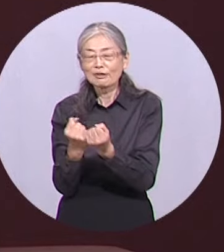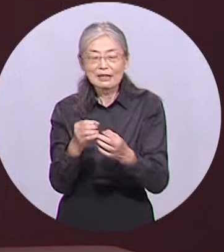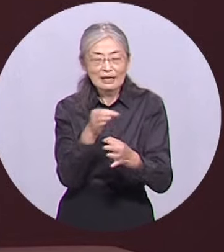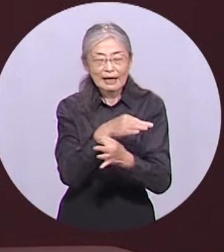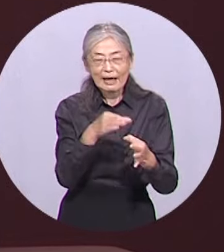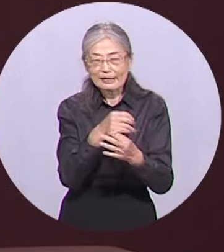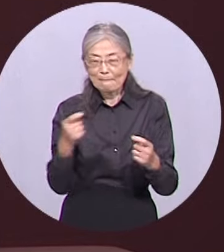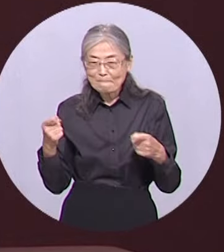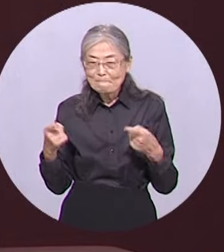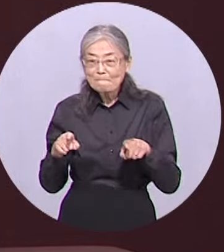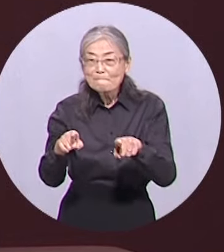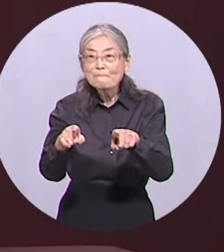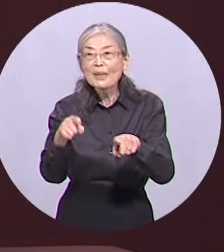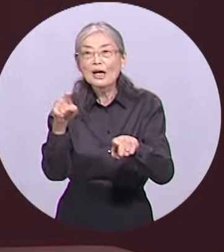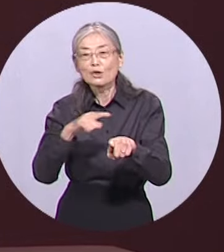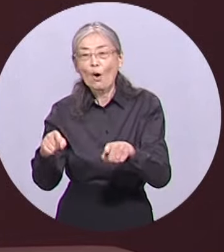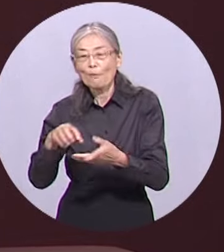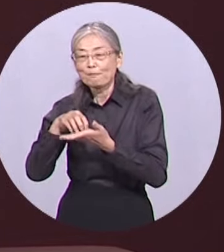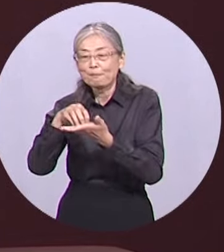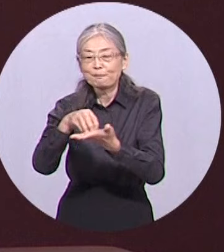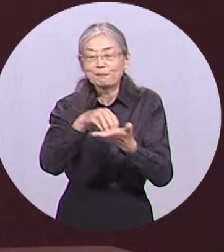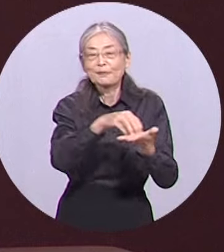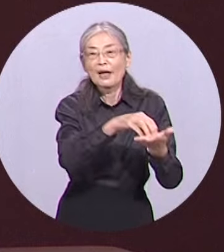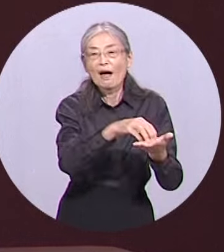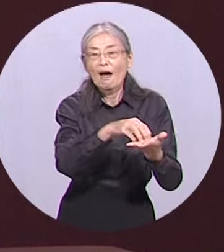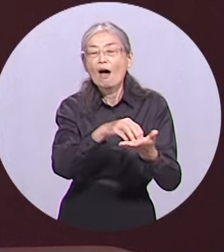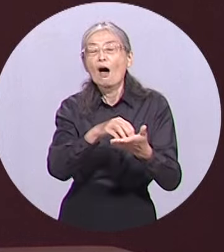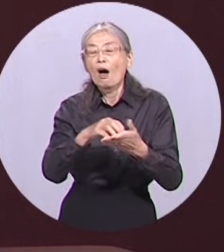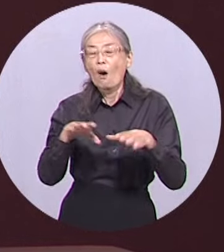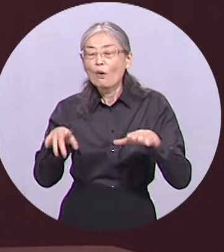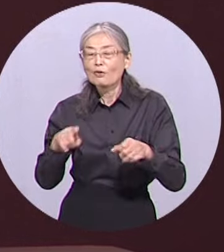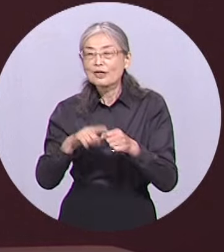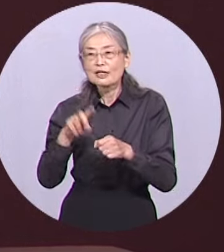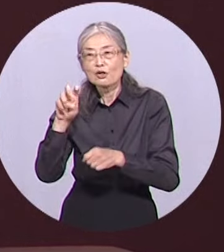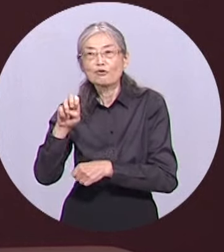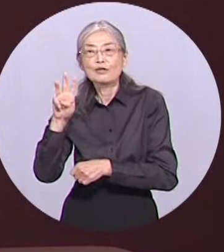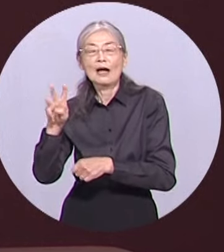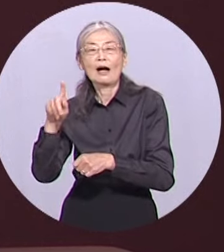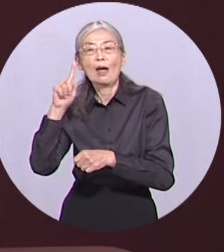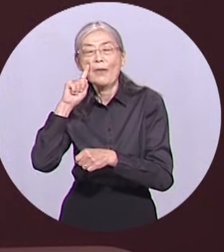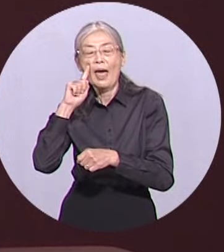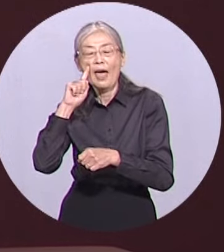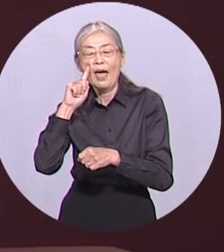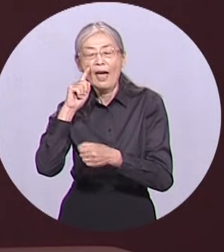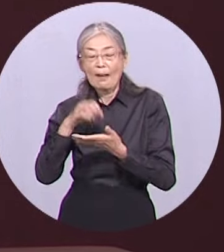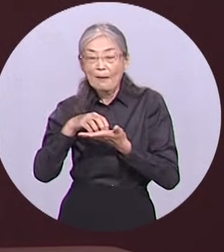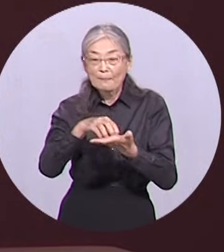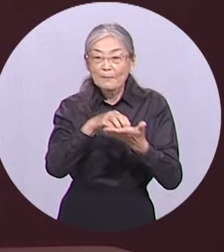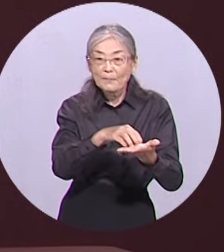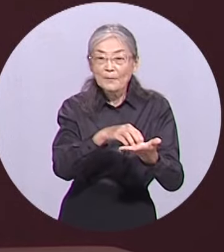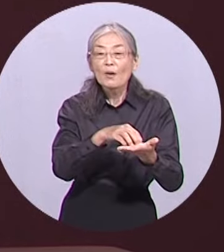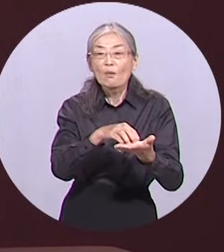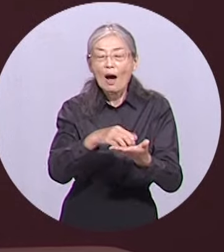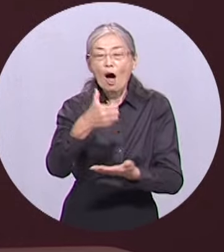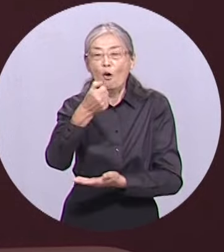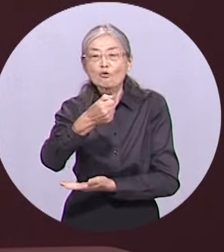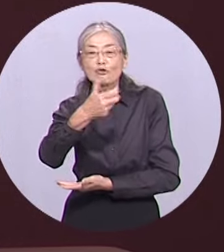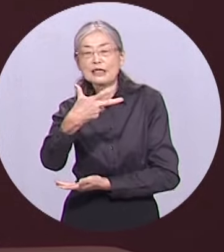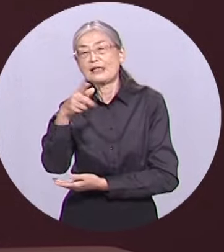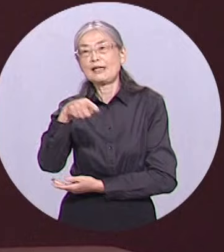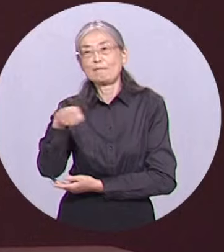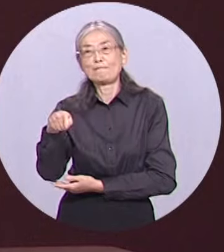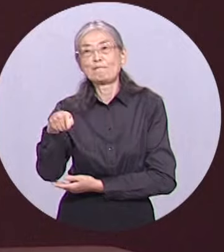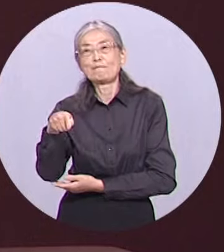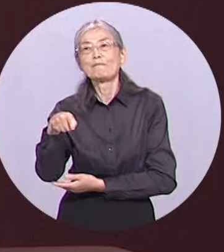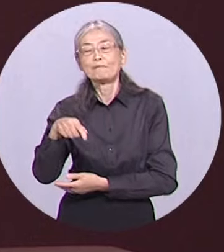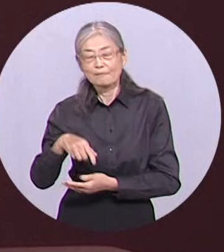たちを表彰しており、これまでに今年で23回目になりますが57人の方々に受賞をしてい